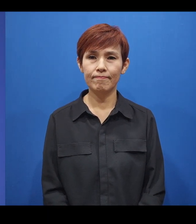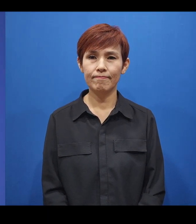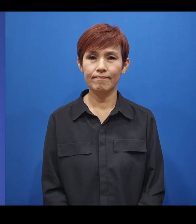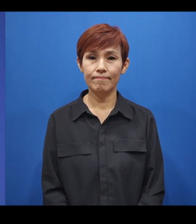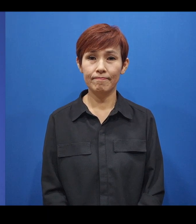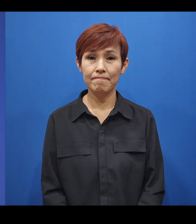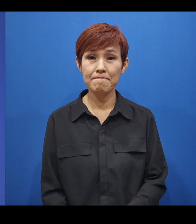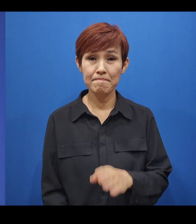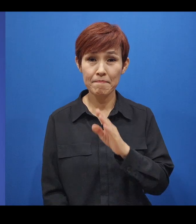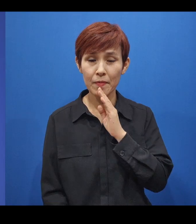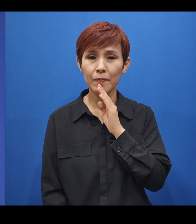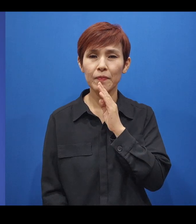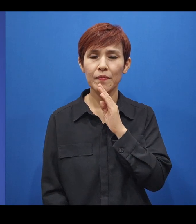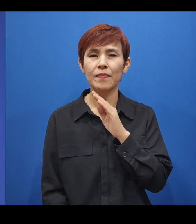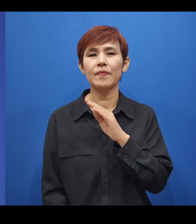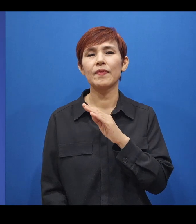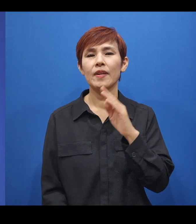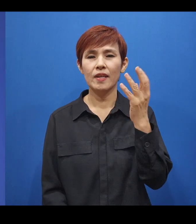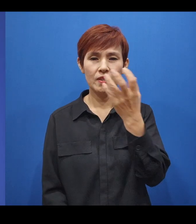이게 성탄의 이유입니다.